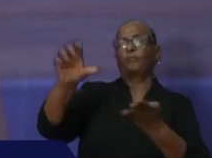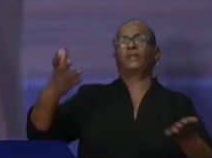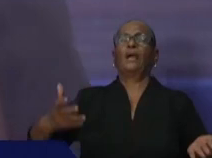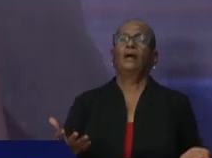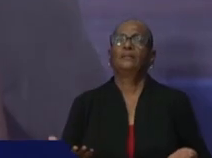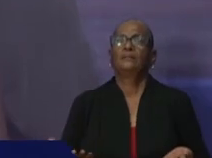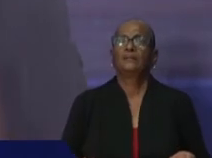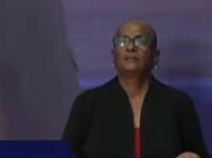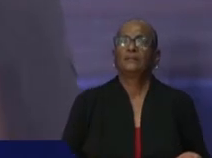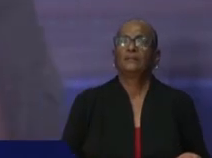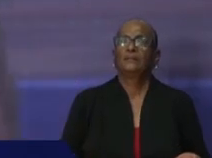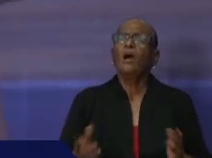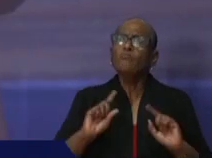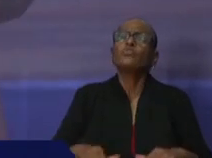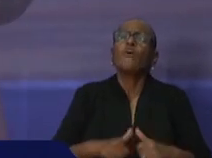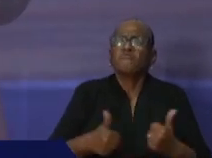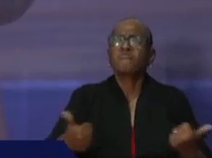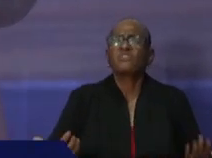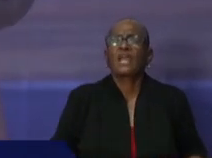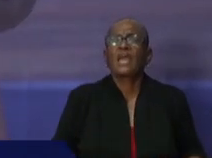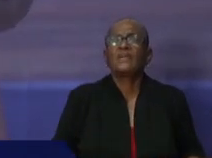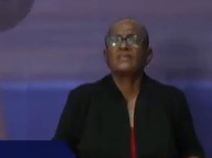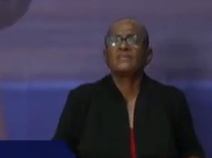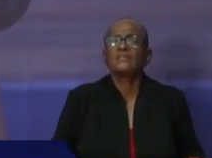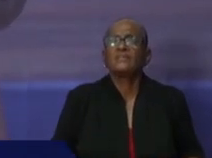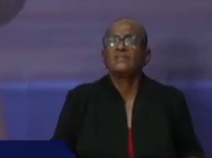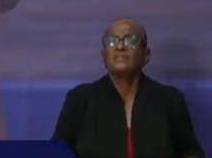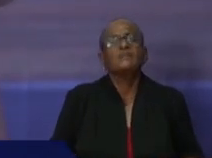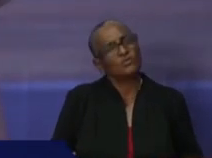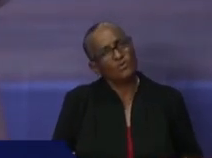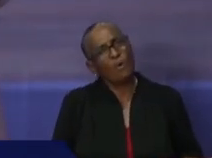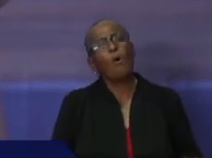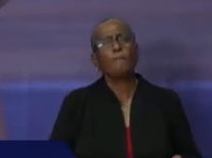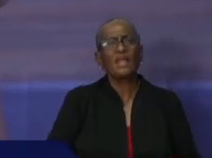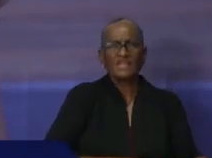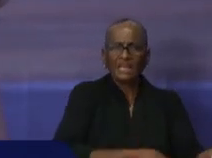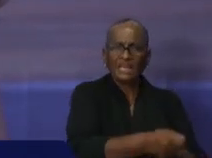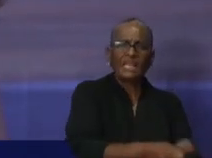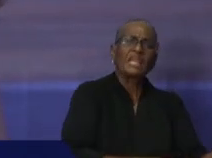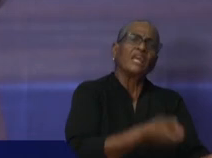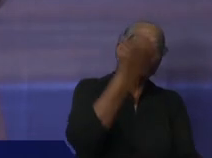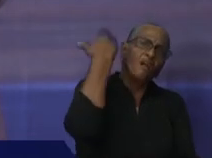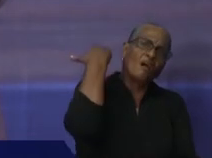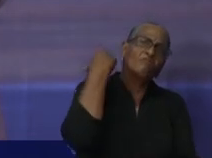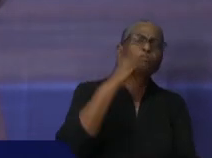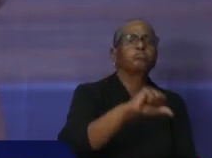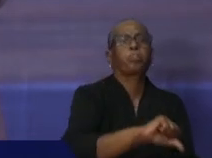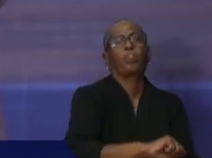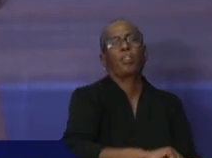Moet vrijgemaakt worden. De naweeën van wanbeleid.